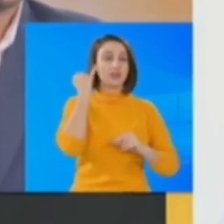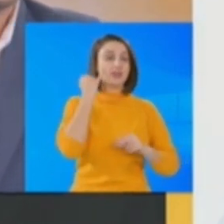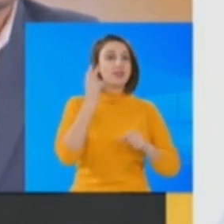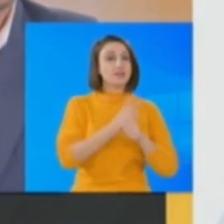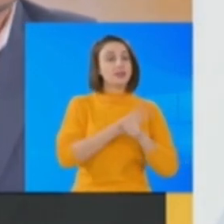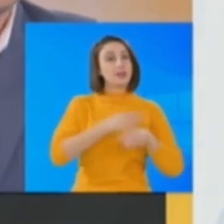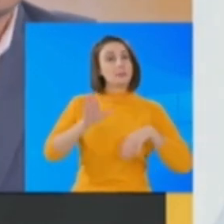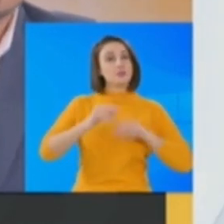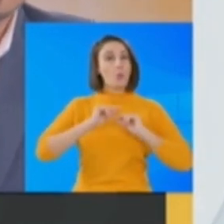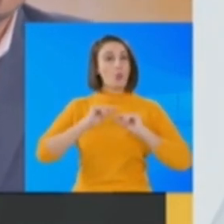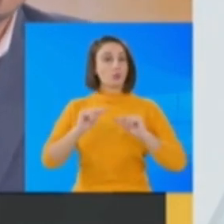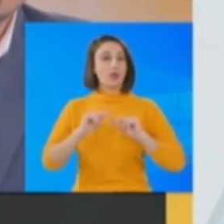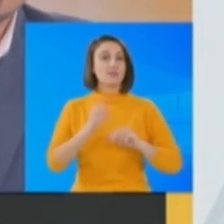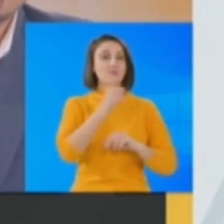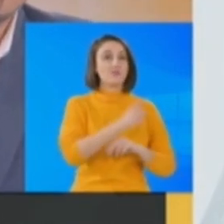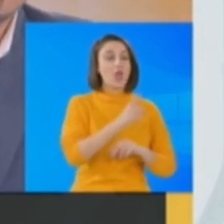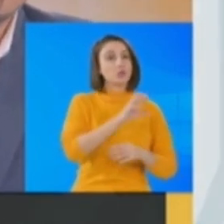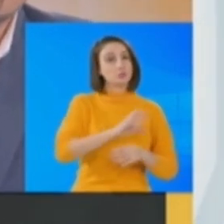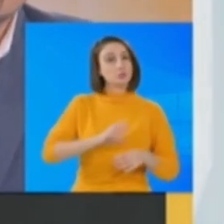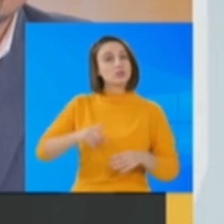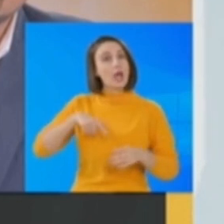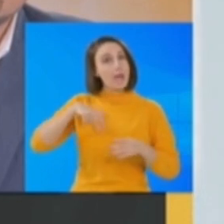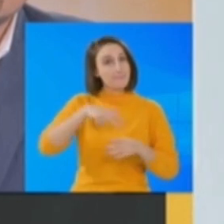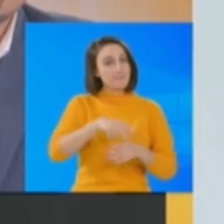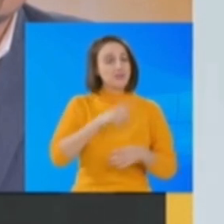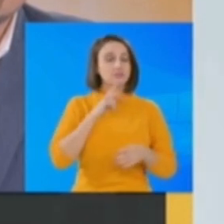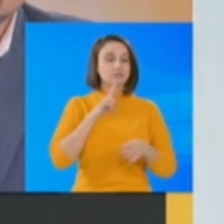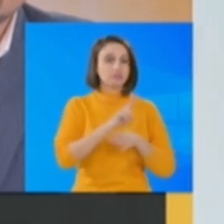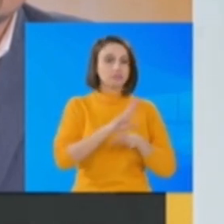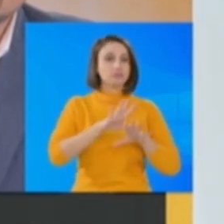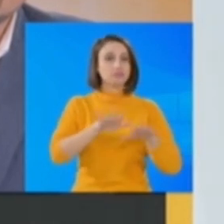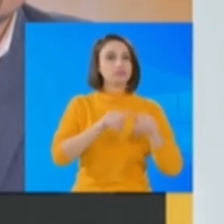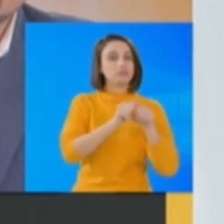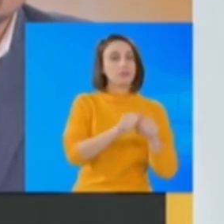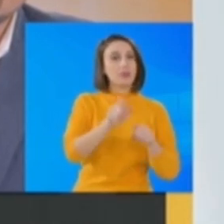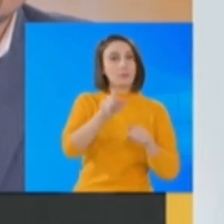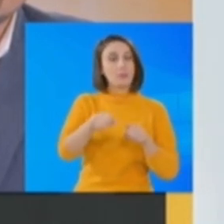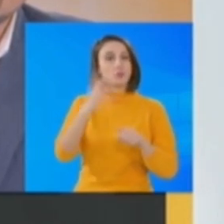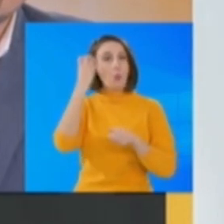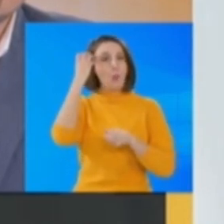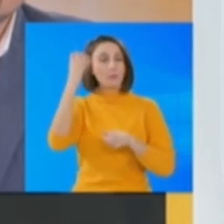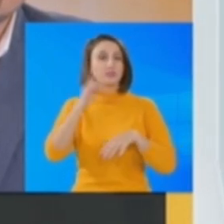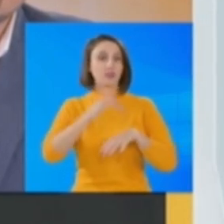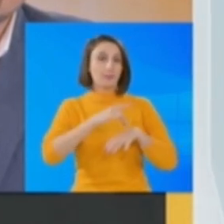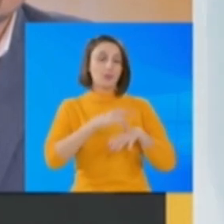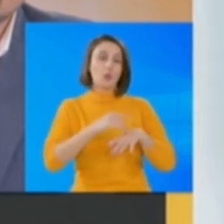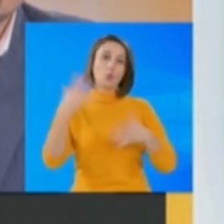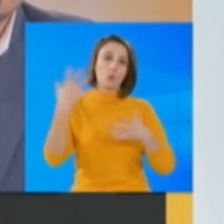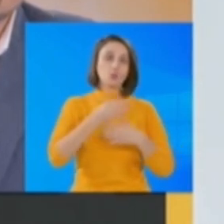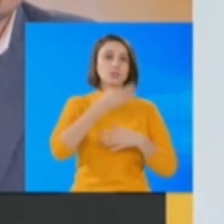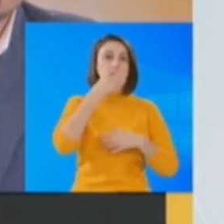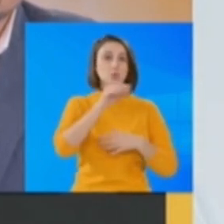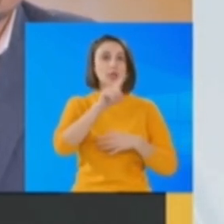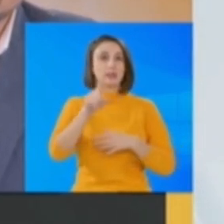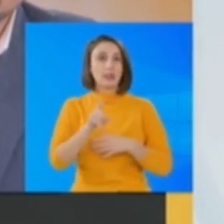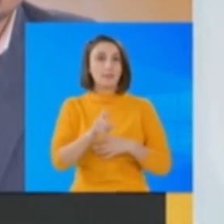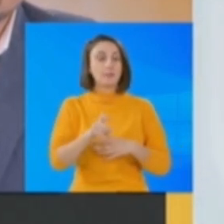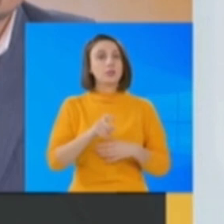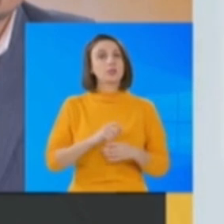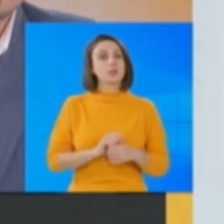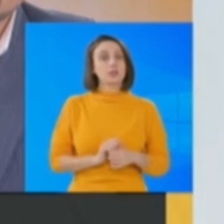care secretar de stat din Ministerul Educației în fiecare județ a mers asistat de către persoane cu competențe medicale, au reușit să